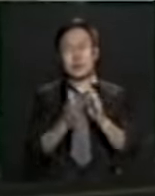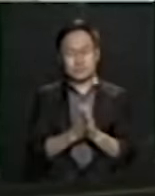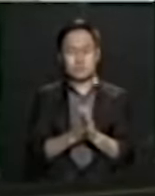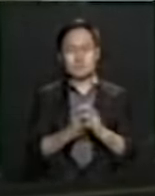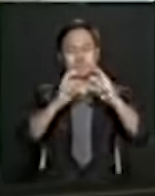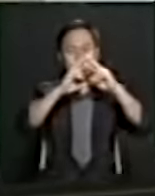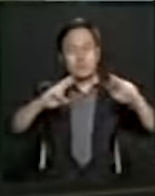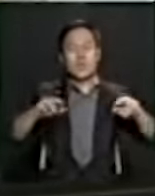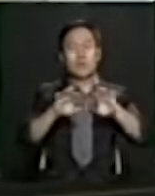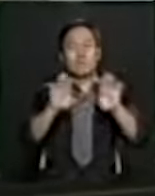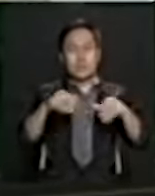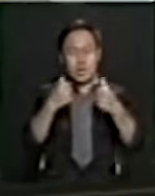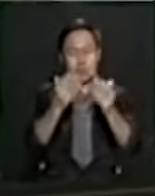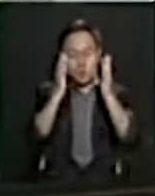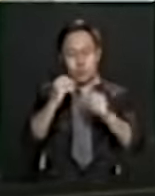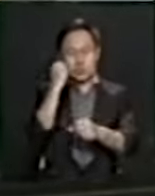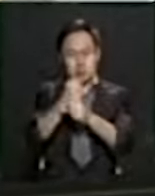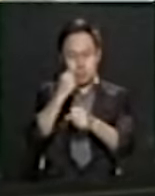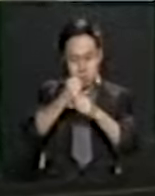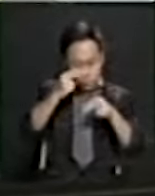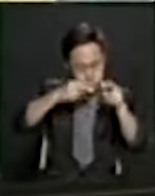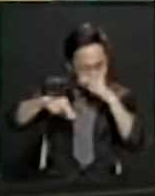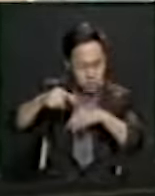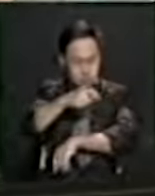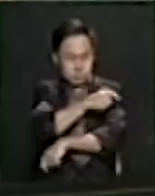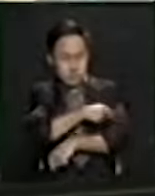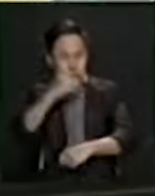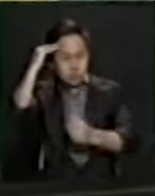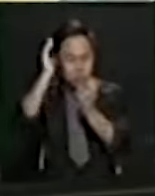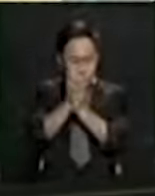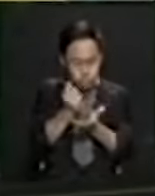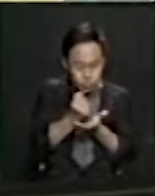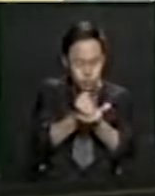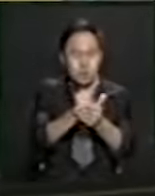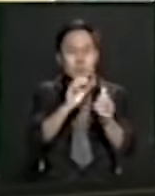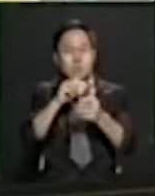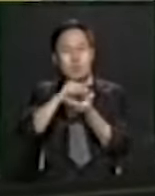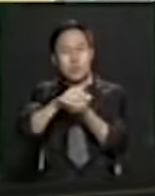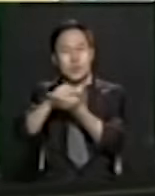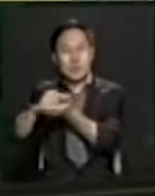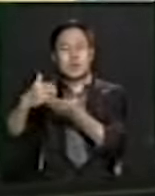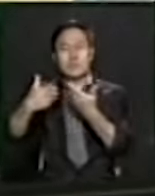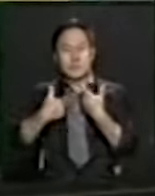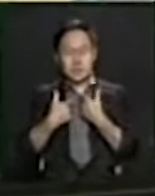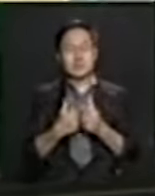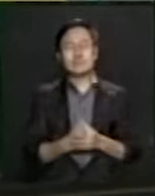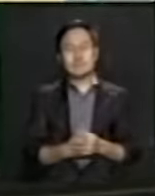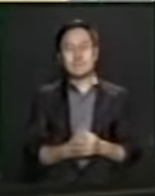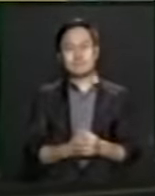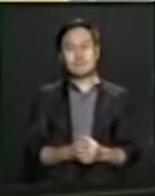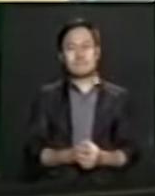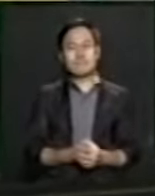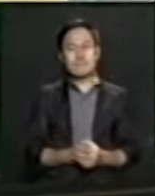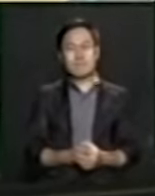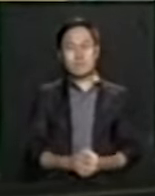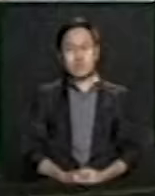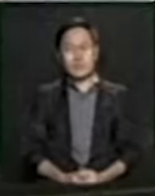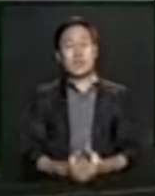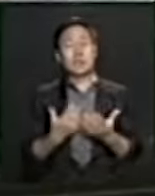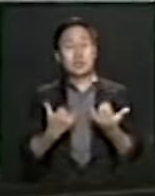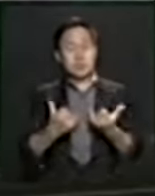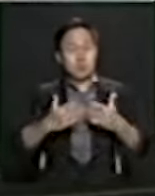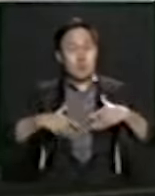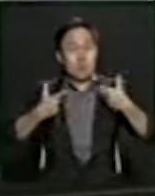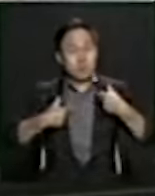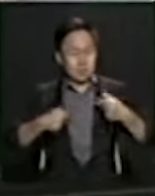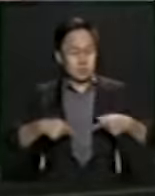ามีพนักงานดูแลรถให้ทั้งเทศกิจทั้งตำรวจโบกรถให้จอดนะไม่ต้องห่วงครับเรื่องที่จอดรถ ย้ำกันอีกสักครั้งฮะ ความสุขทางกาย